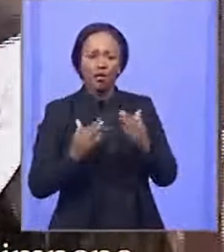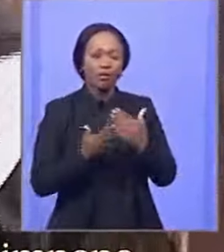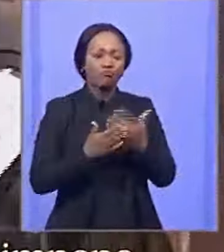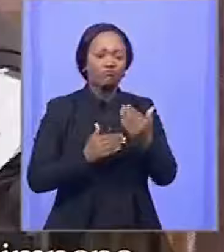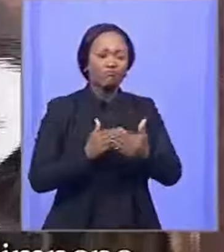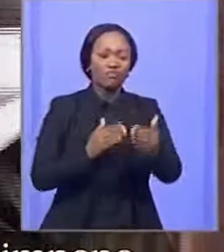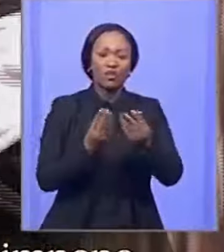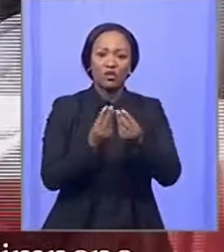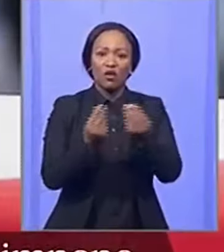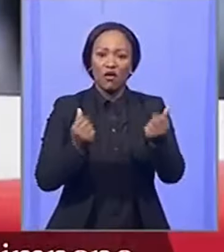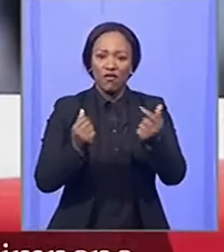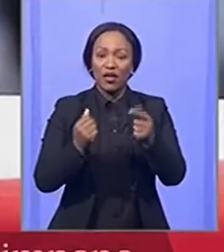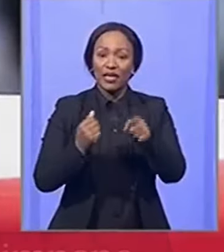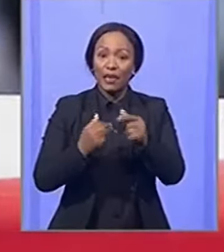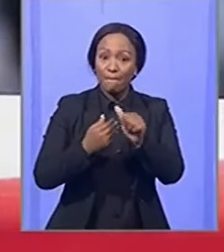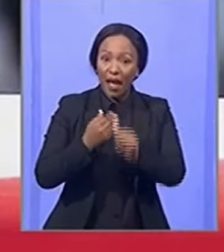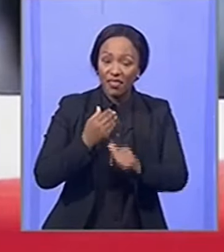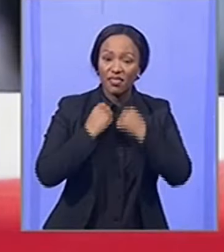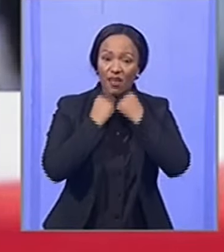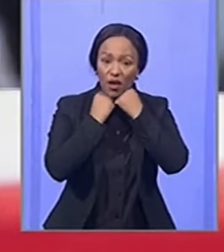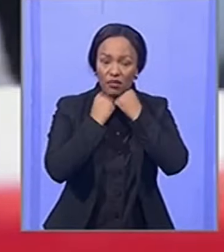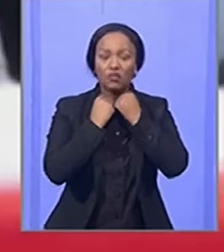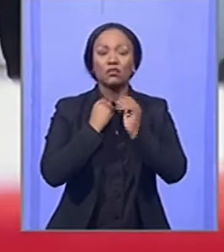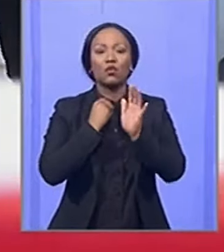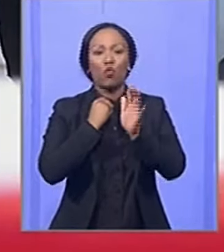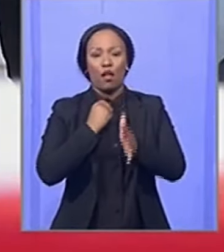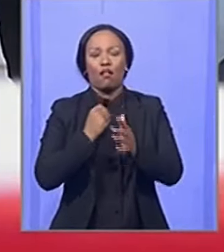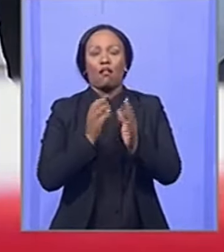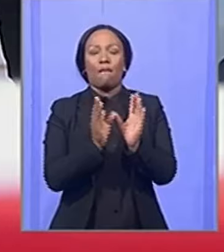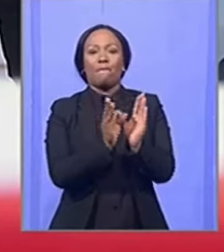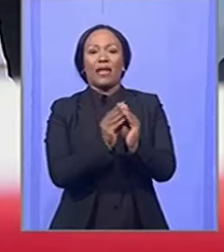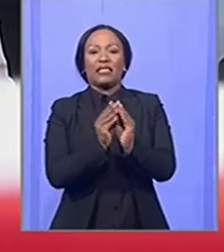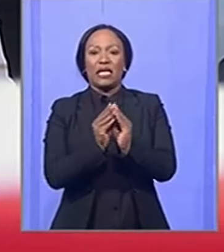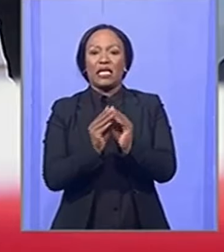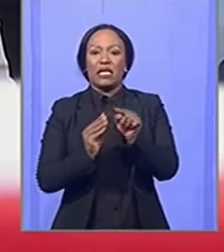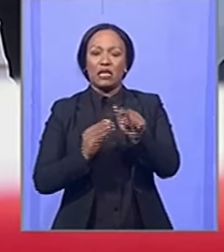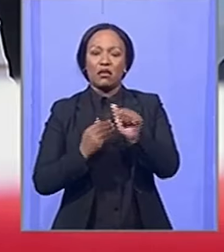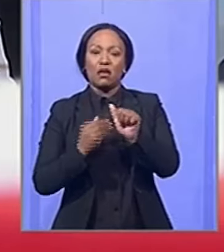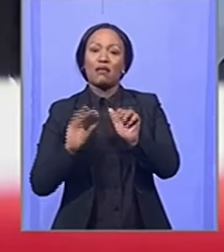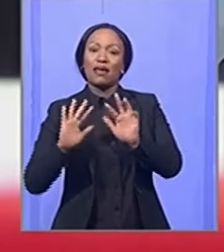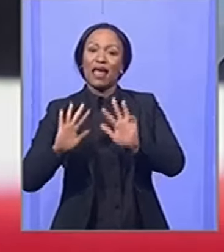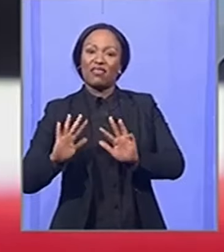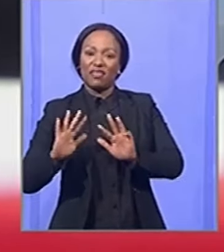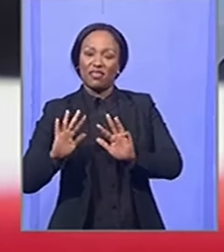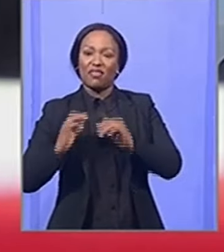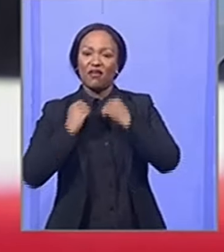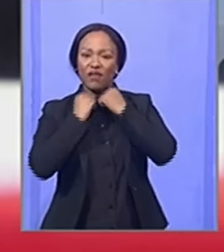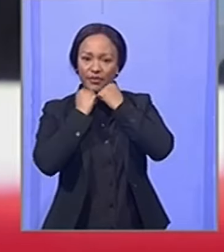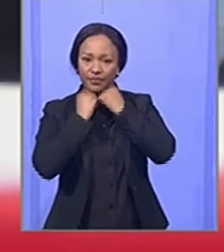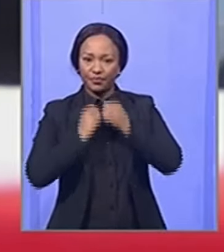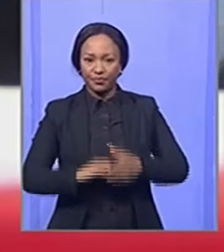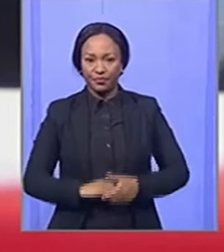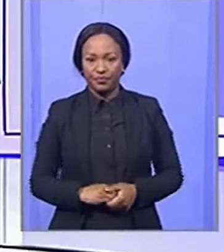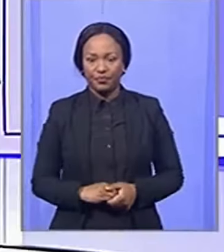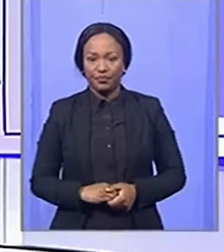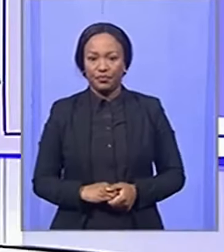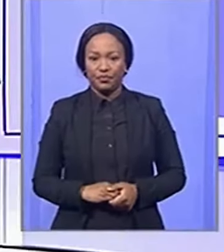ya Agostose. Nna ke Koketšo Motao wa ditaba tša SABC sekhukhune.